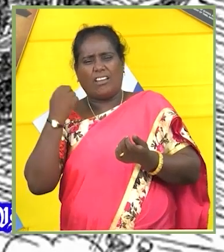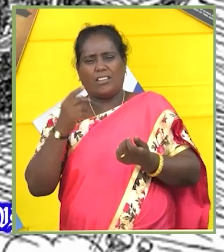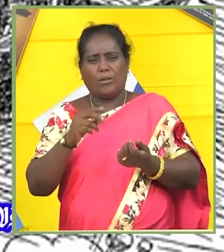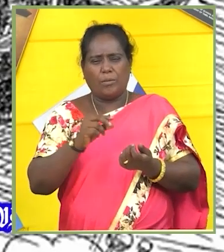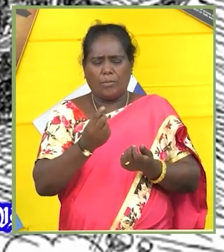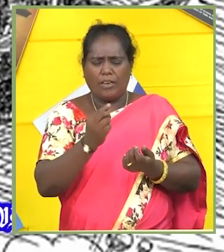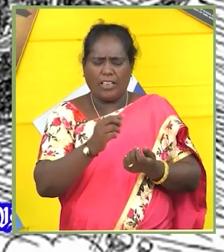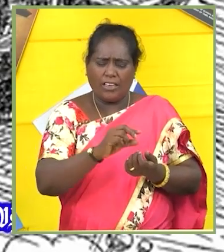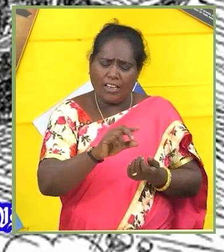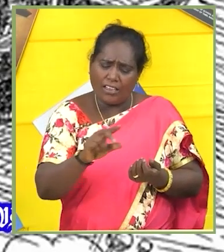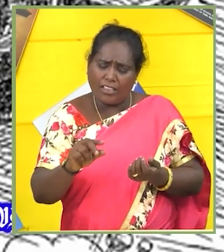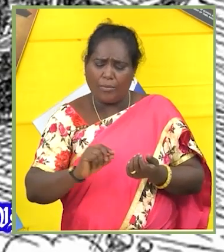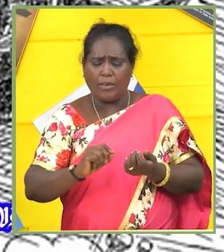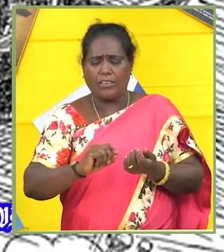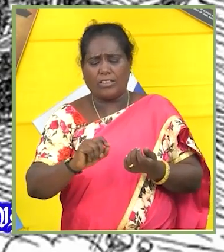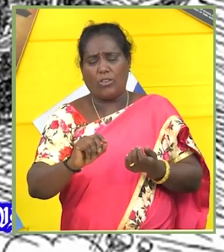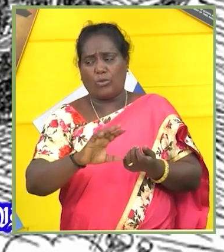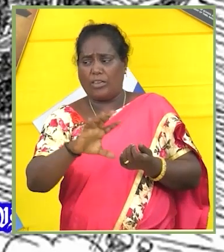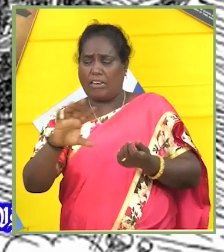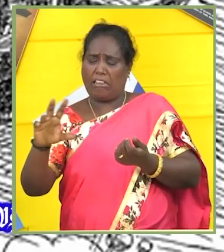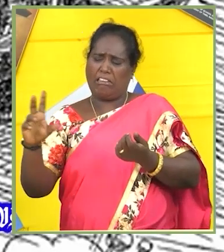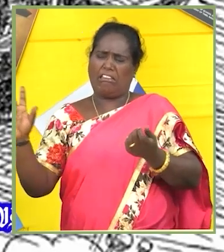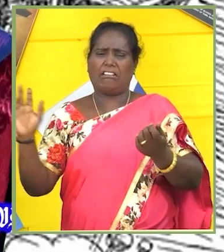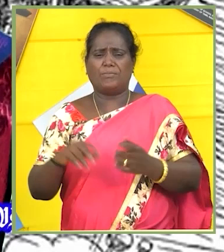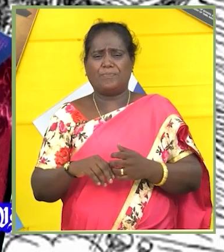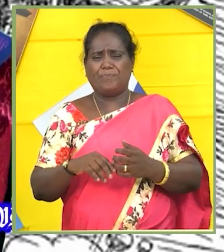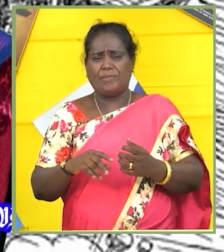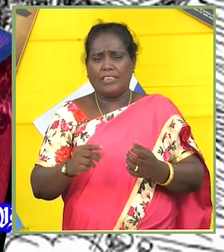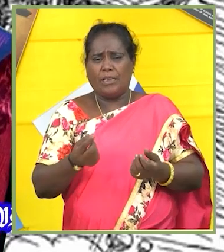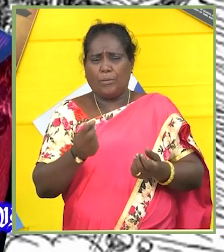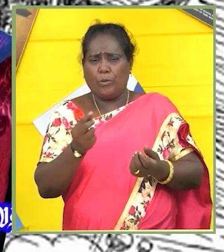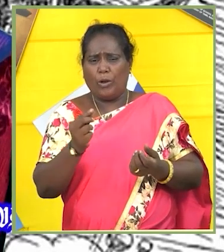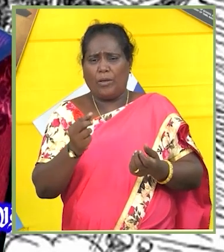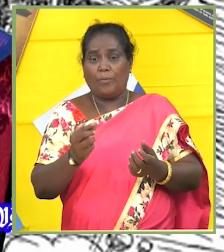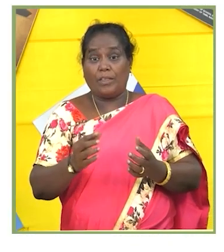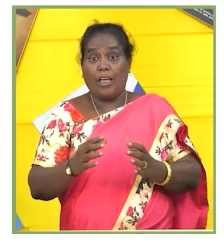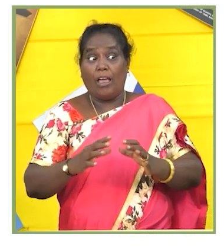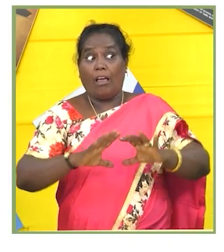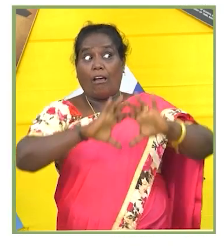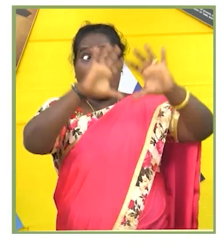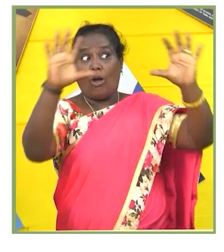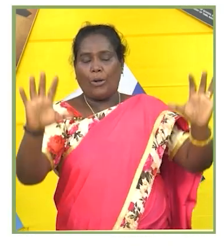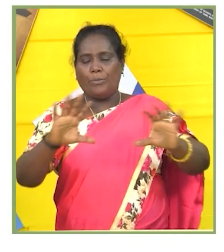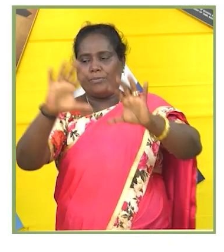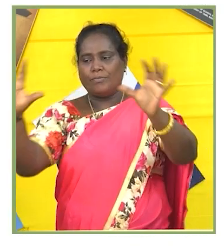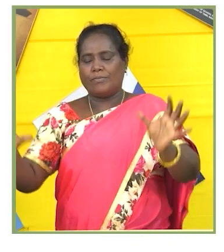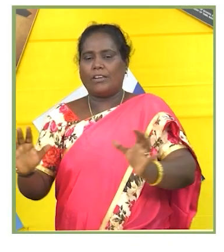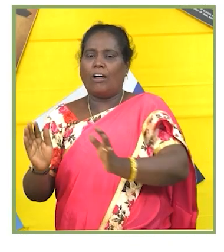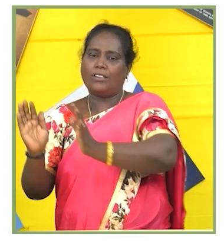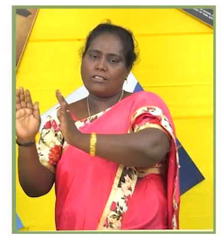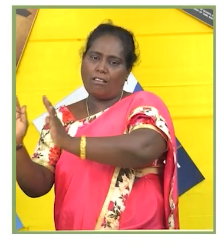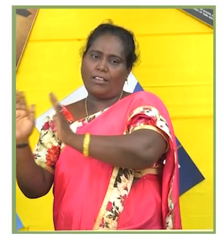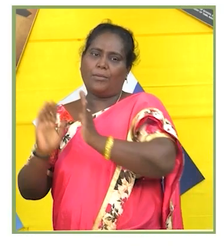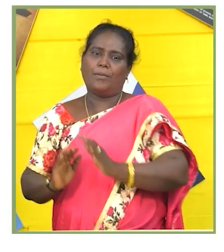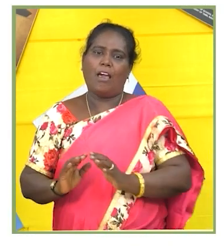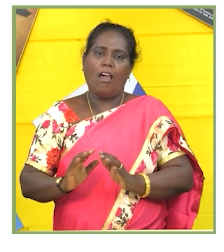காலங்களில் முல்லைக்களியில் அதிக அளவு ஏறு தழுவுதல் நடைபெற்றிருக்கான சான்றுகள் இருக்குது. ஏன்னா முல்லைப்பகுதி காடும் காடு சார்ந்த இடமும்,